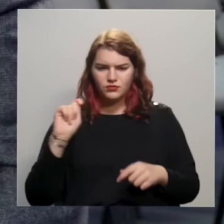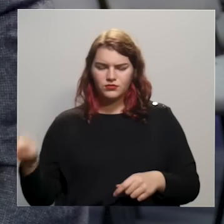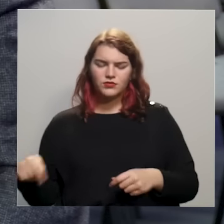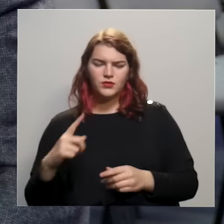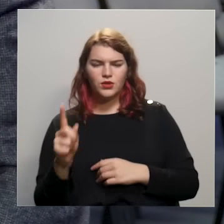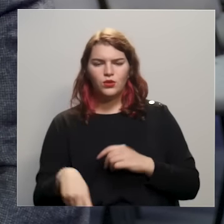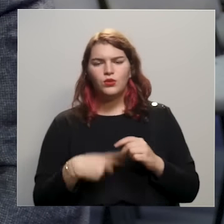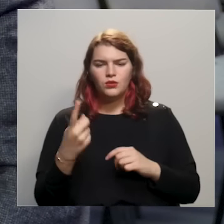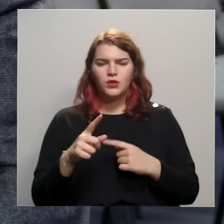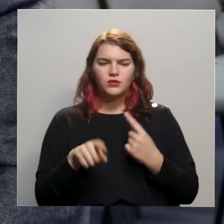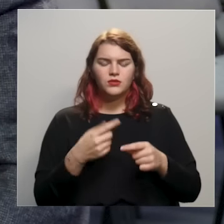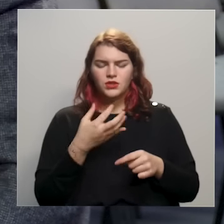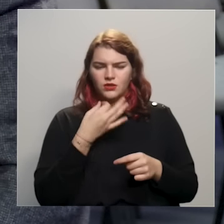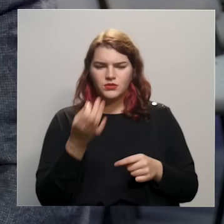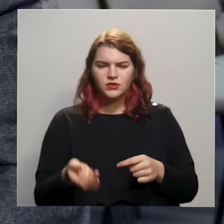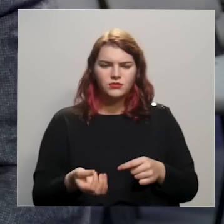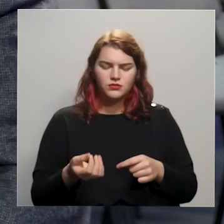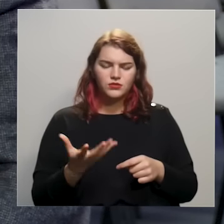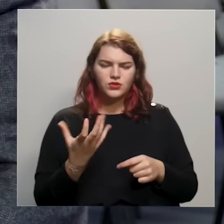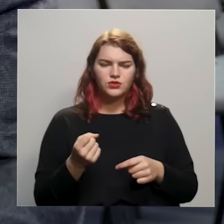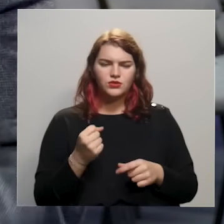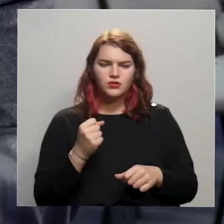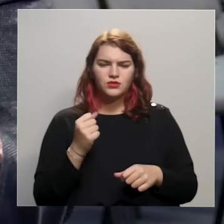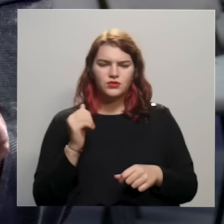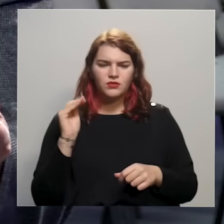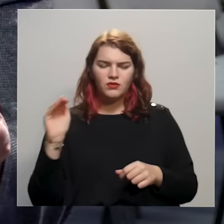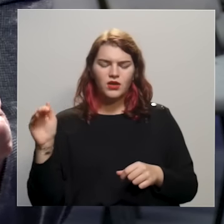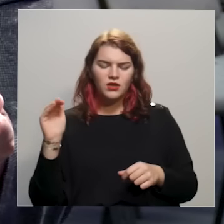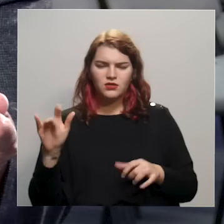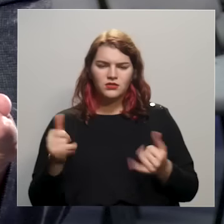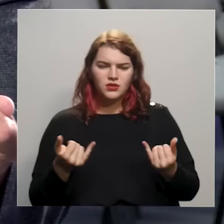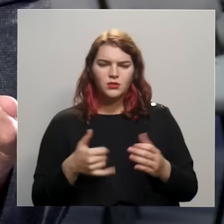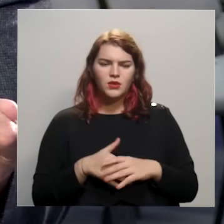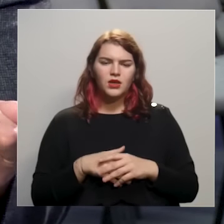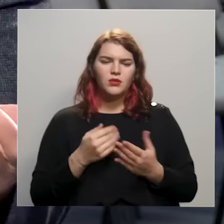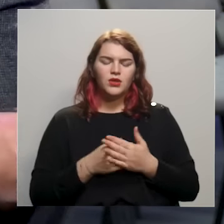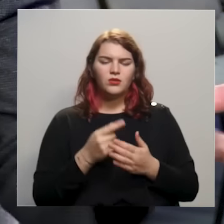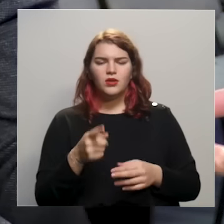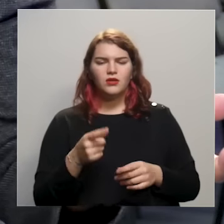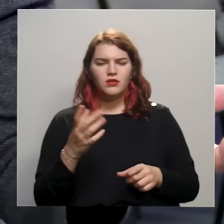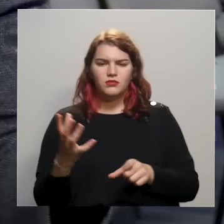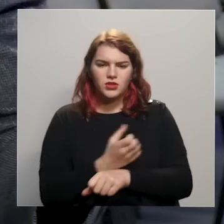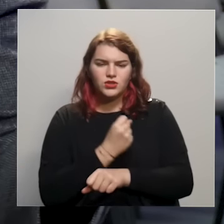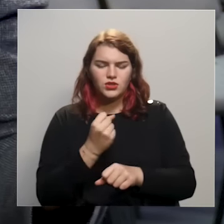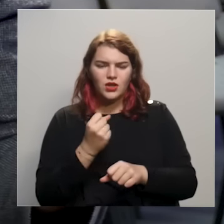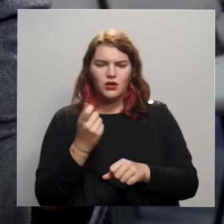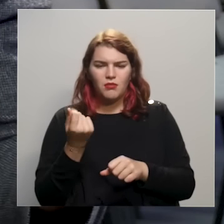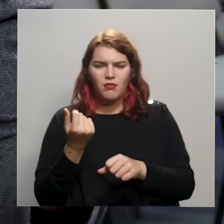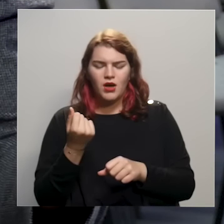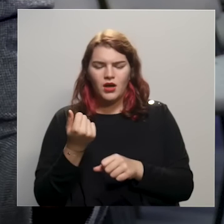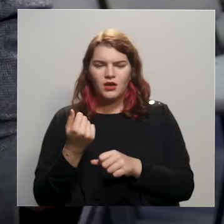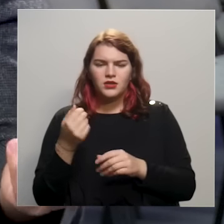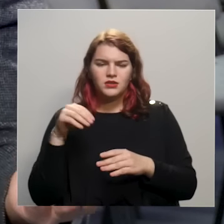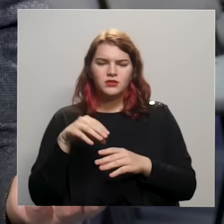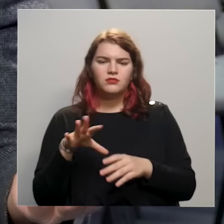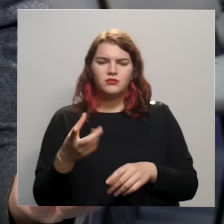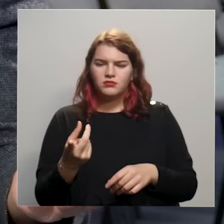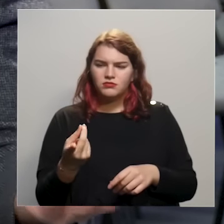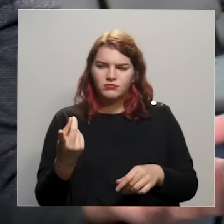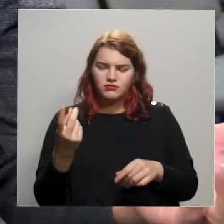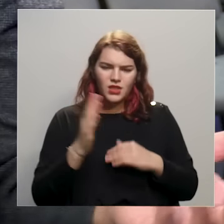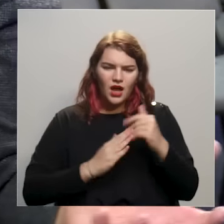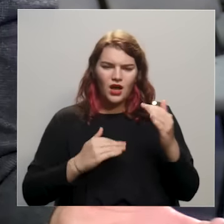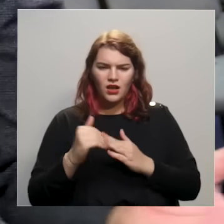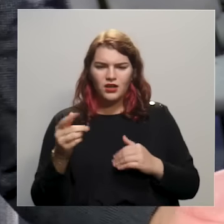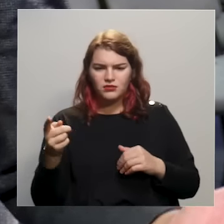că ce se va întâmpla. Pentru că ei erau buni de câștiga bani. Așa vedeam eu din ei. Aveau talent în ei,